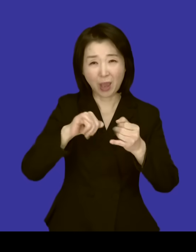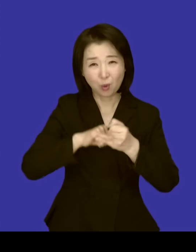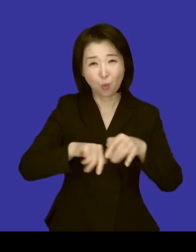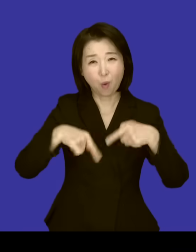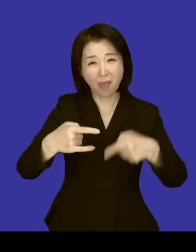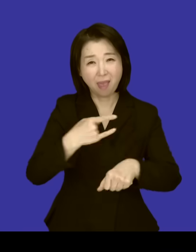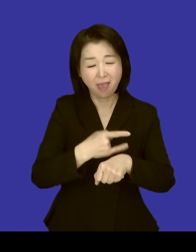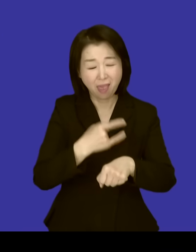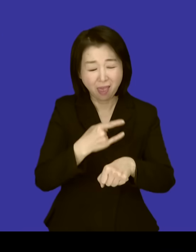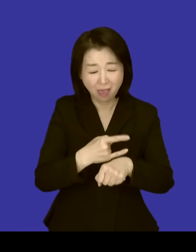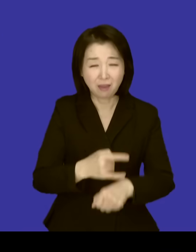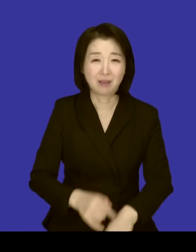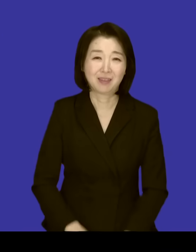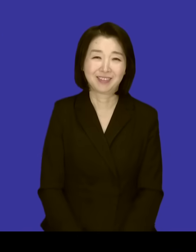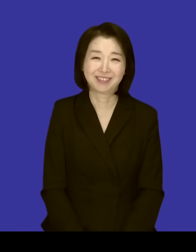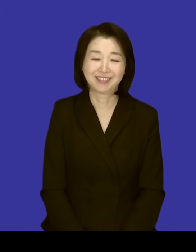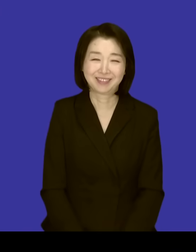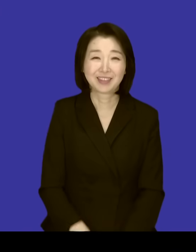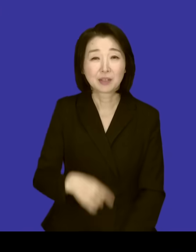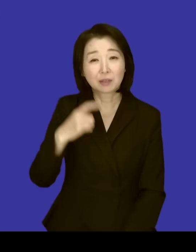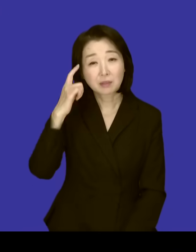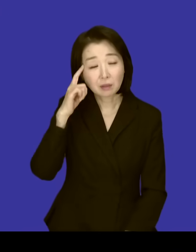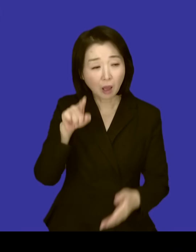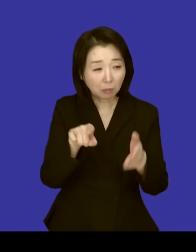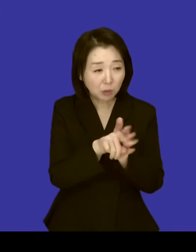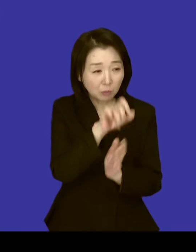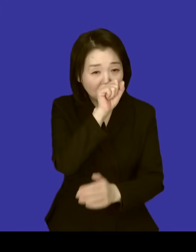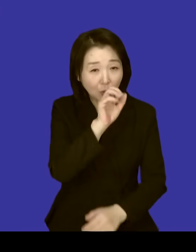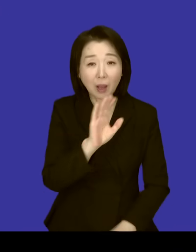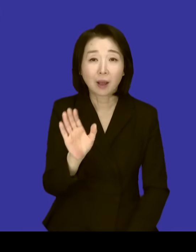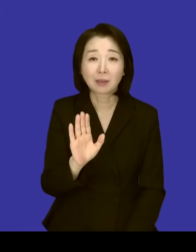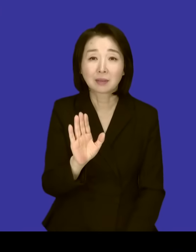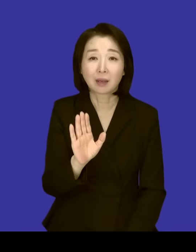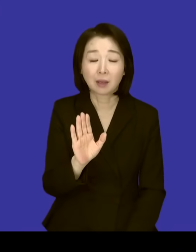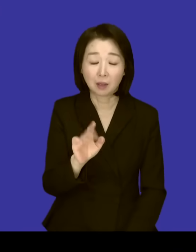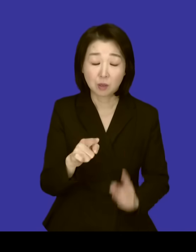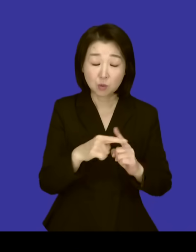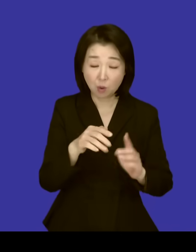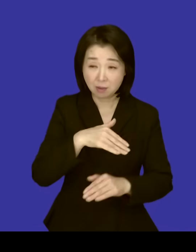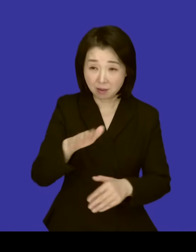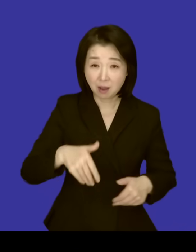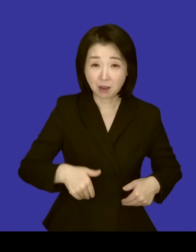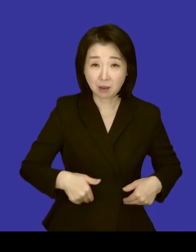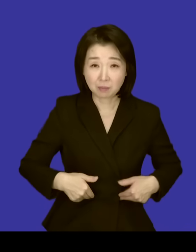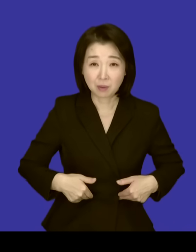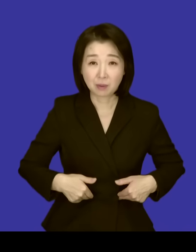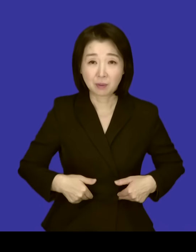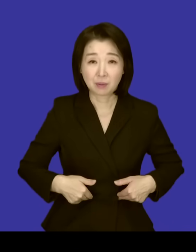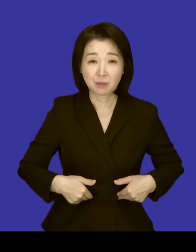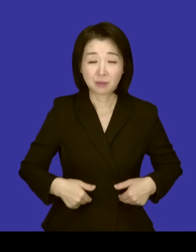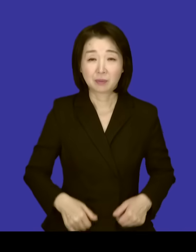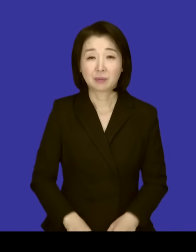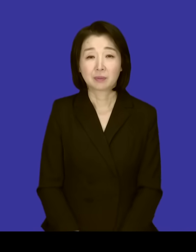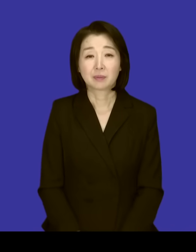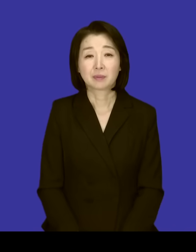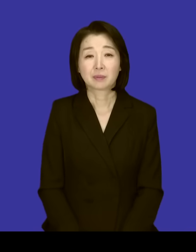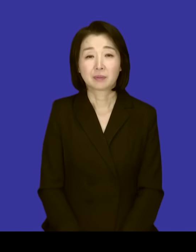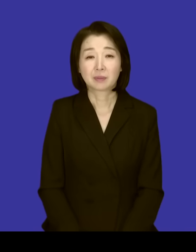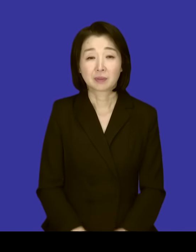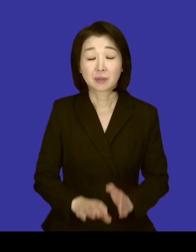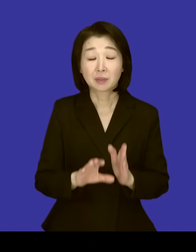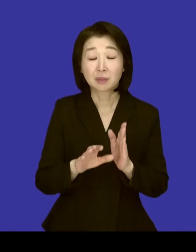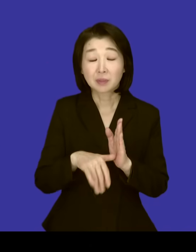특징이죠. 예, 그렇죠. 뭐 그렇게 신앙이 좋았던 건 아니지만은 교회는 가야 된다. 그래서 네. 교회 가서 그때 그